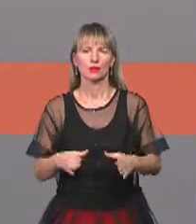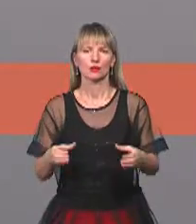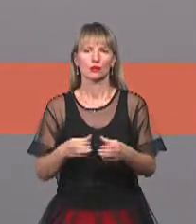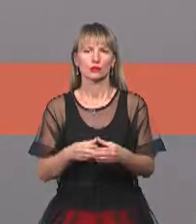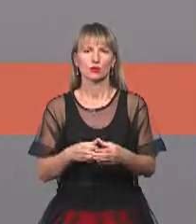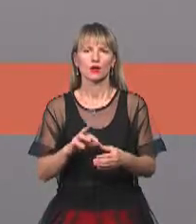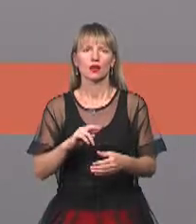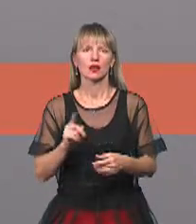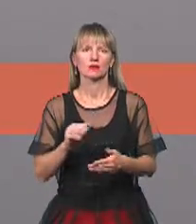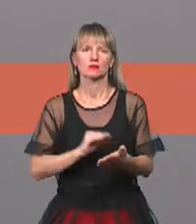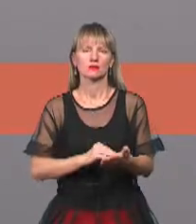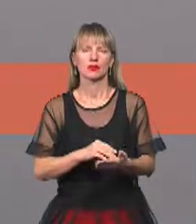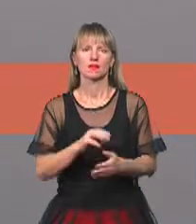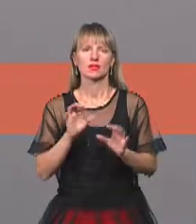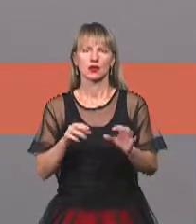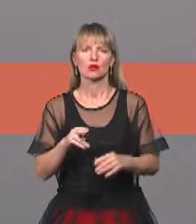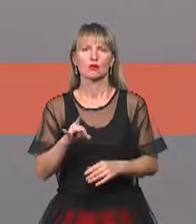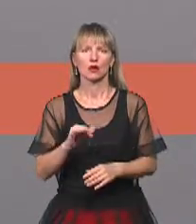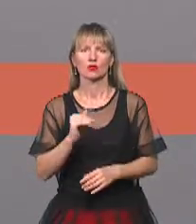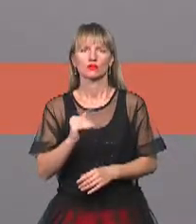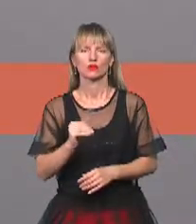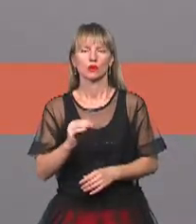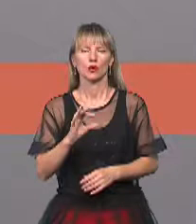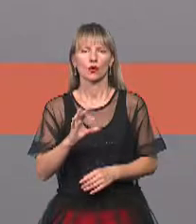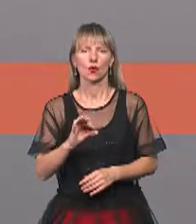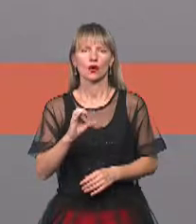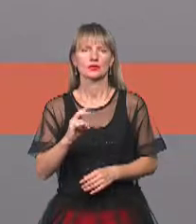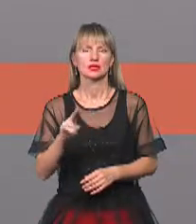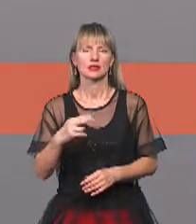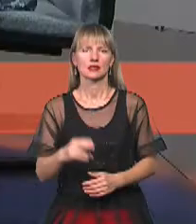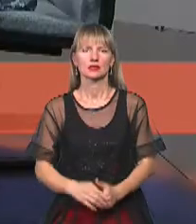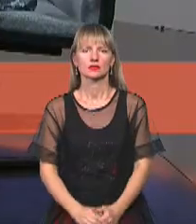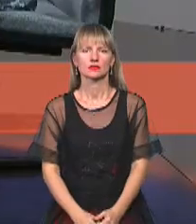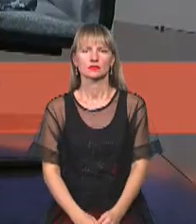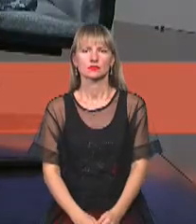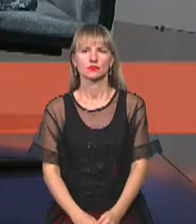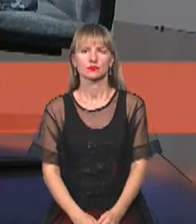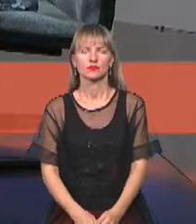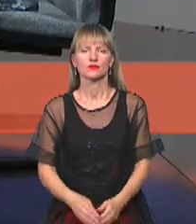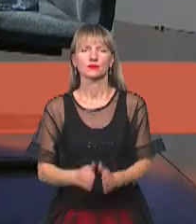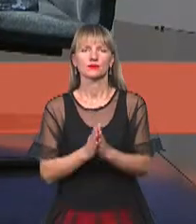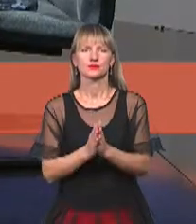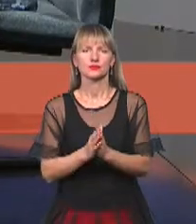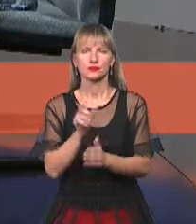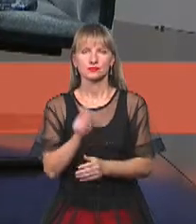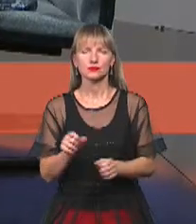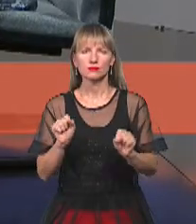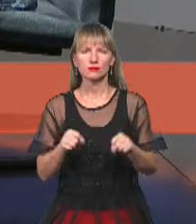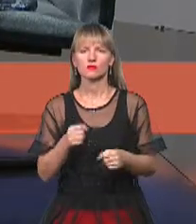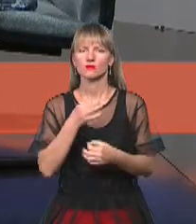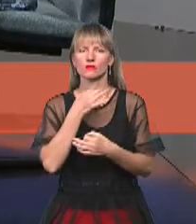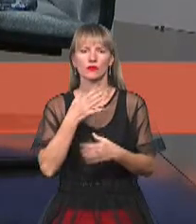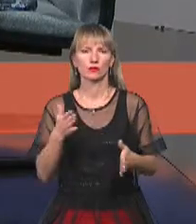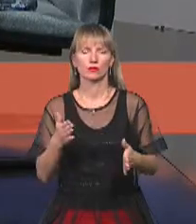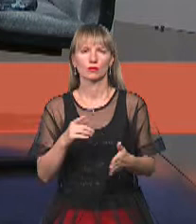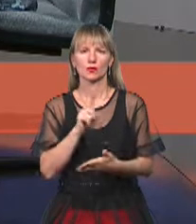це зазначено в самому законі про ЖКХ. Ой, про ОСМД, я перепрошую. Ну, тобто звертатися громадяни можуть з будь-якими питаннями.